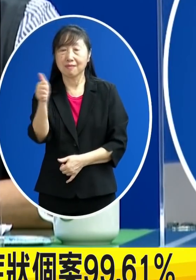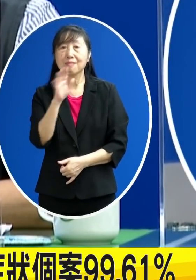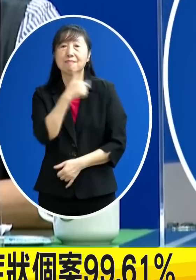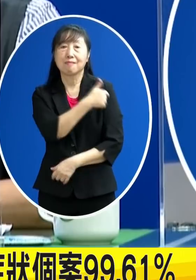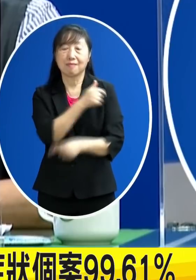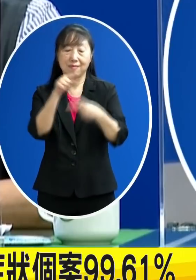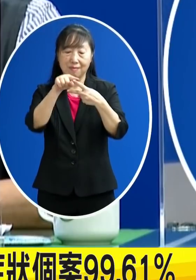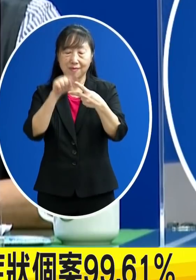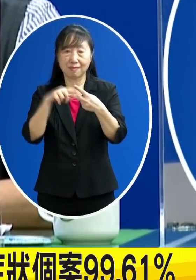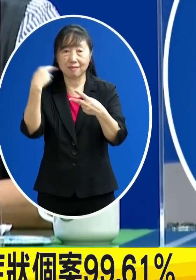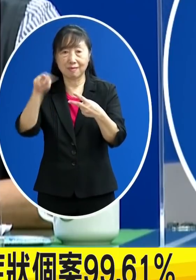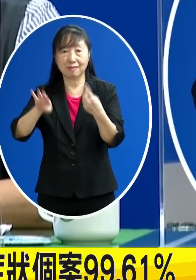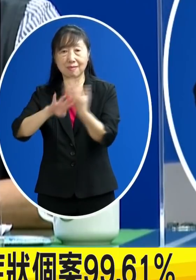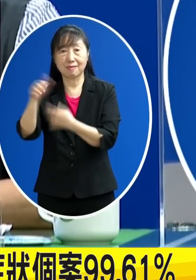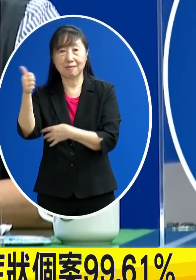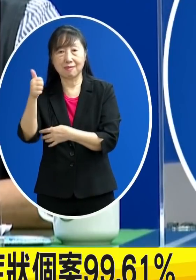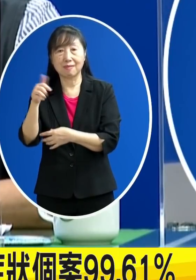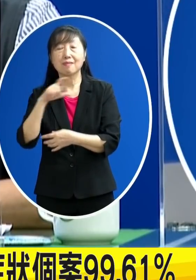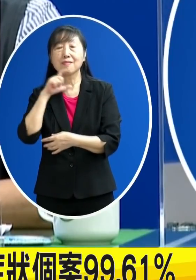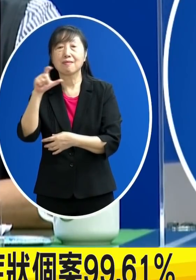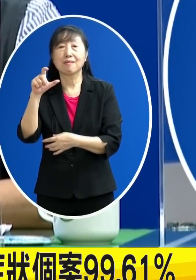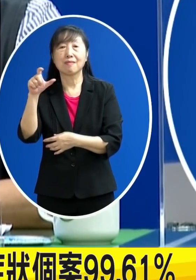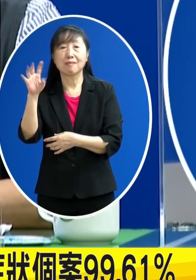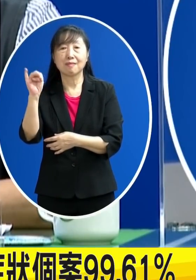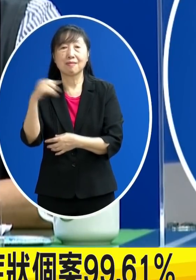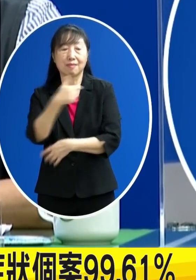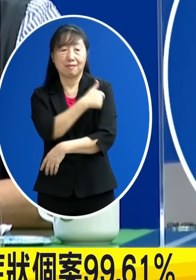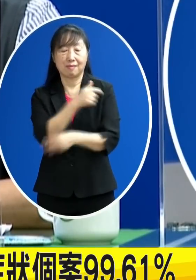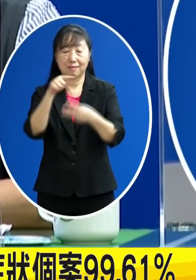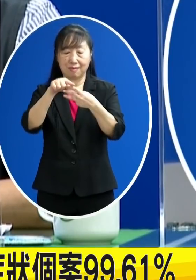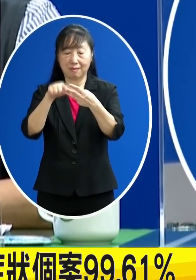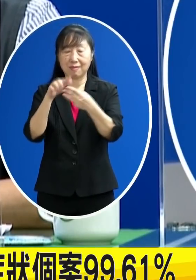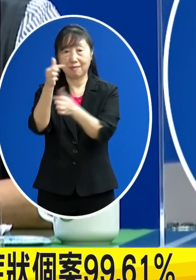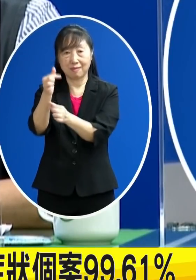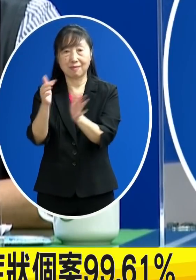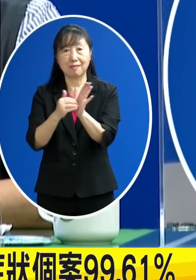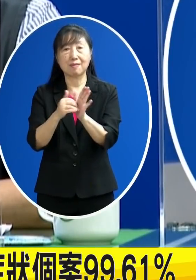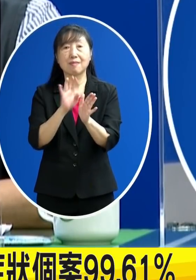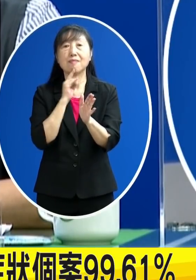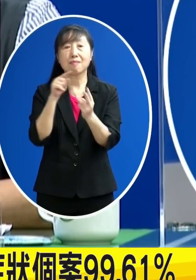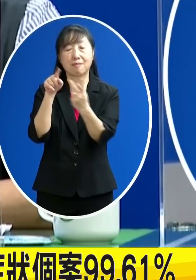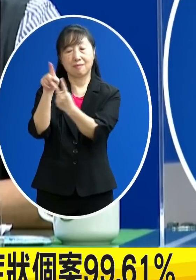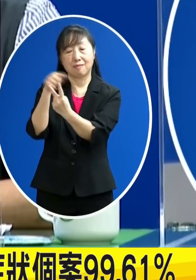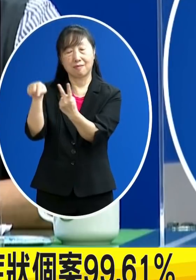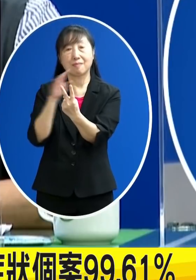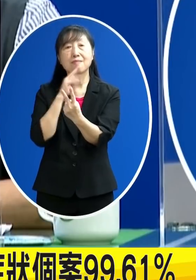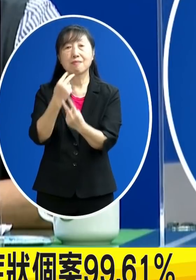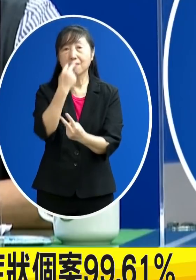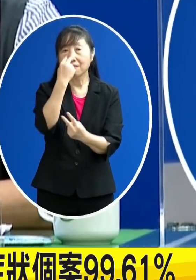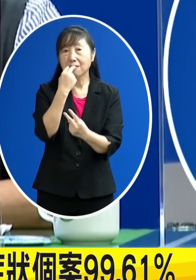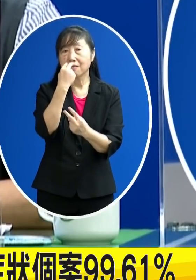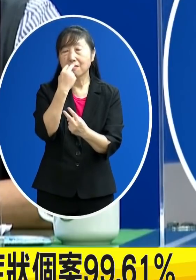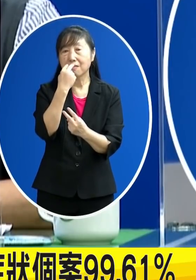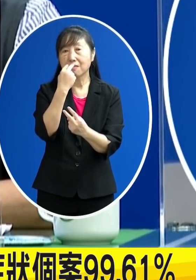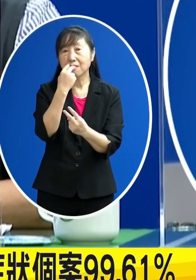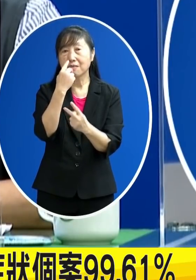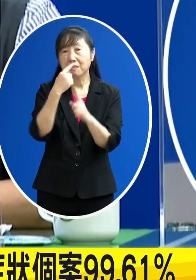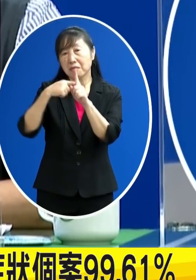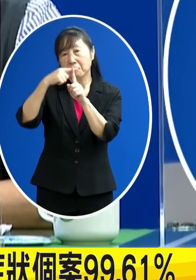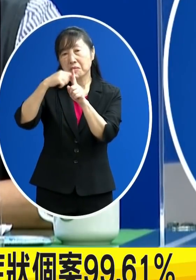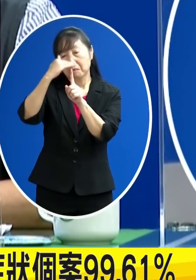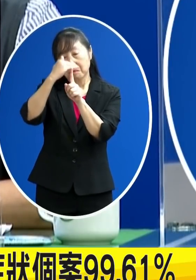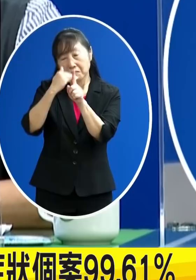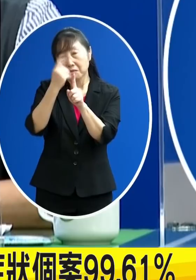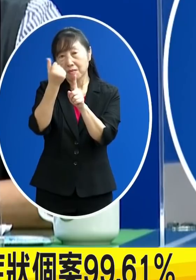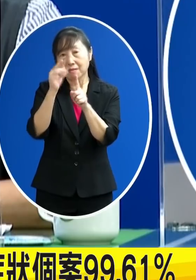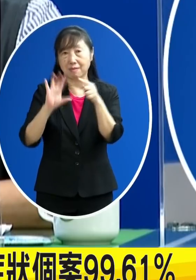跟60多岁的男性有接种3剂的疫苗，那这两位的话呢，氧气浓度是都有稍微掉下来一些，掉